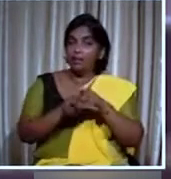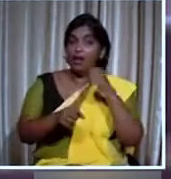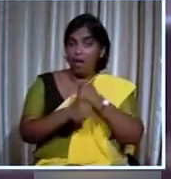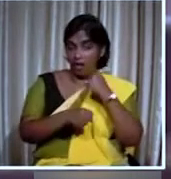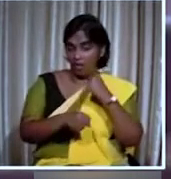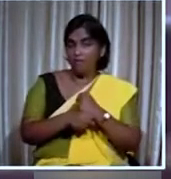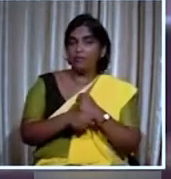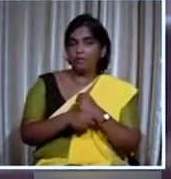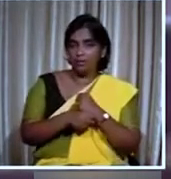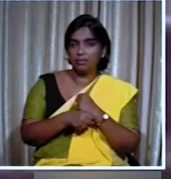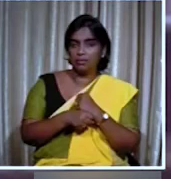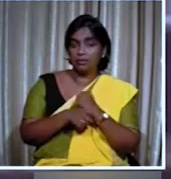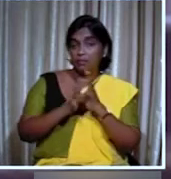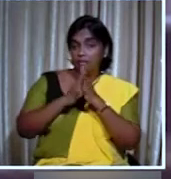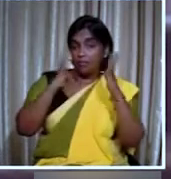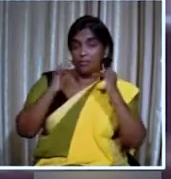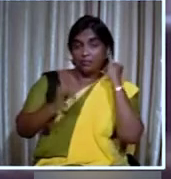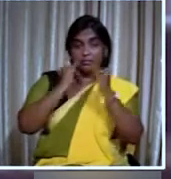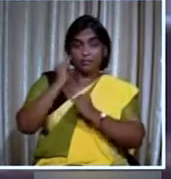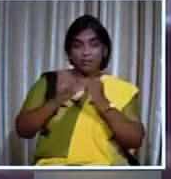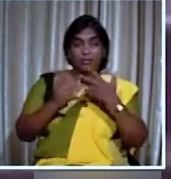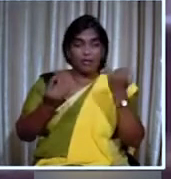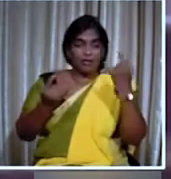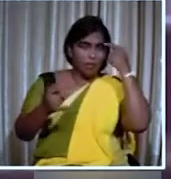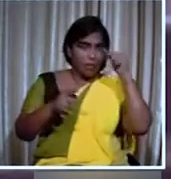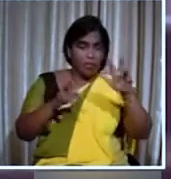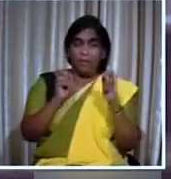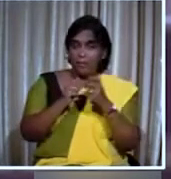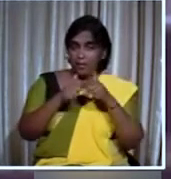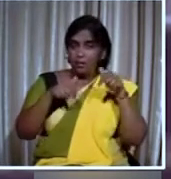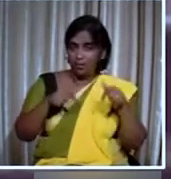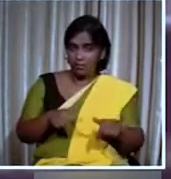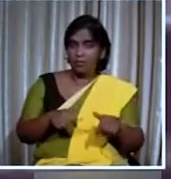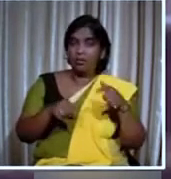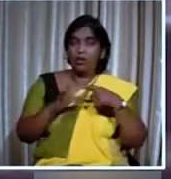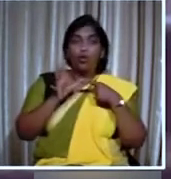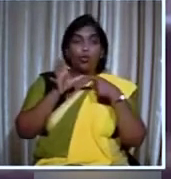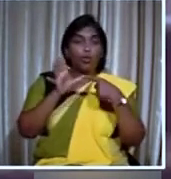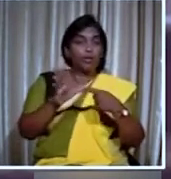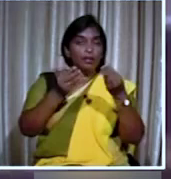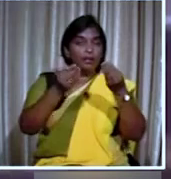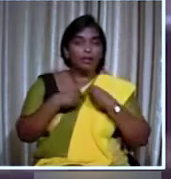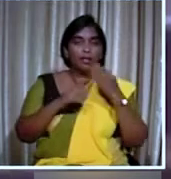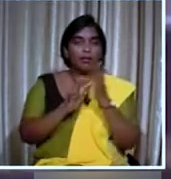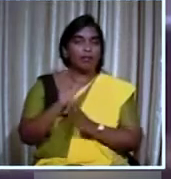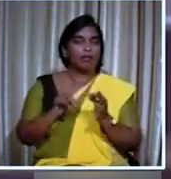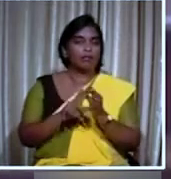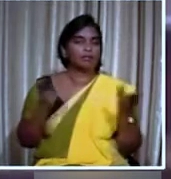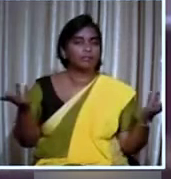ආණ්ඩුවක් සාල චෝදනා රාශියකට මූණ දෙන මොහොතක මේකට උත්තර දෙන්න මන්ත්‍රීවරයෙක් නැති